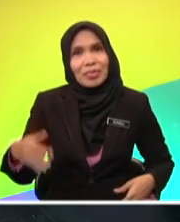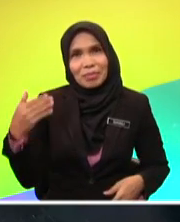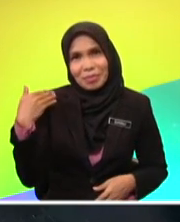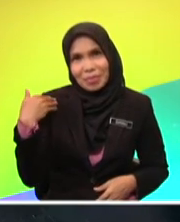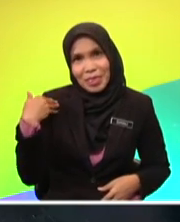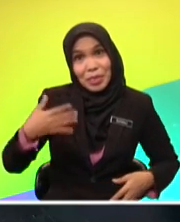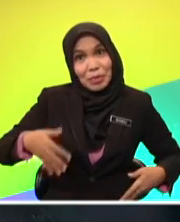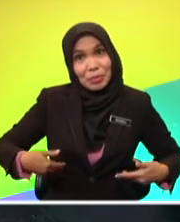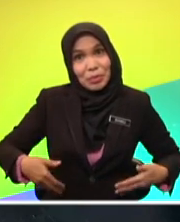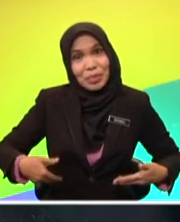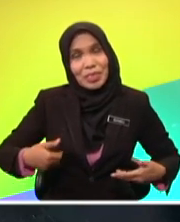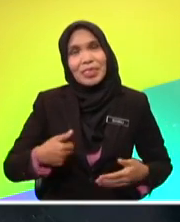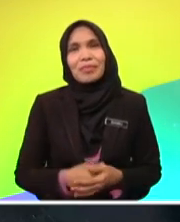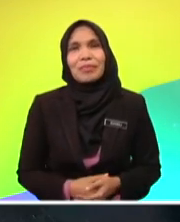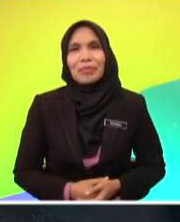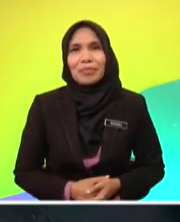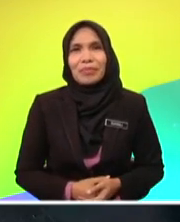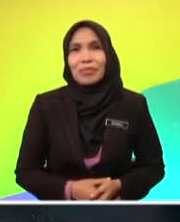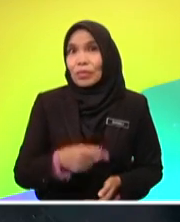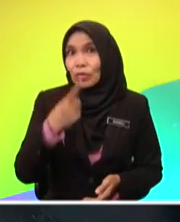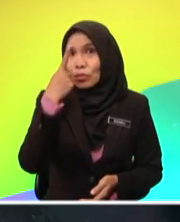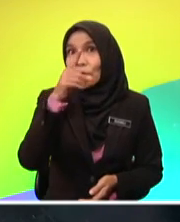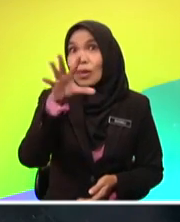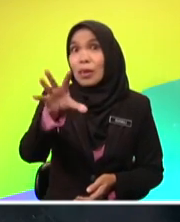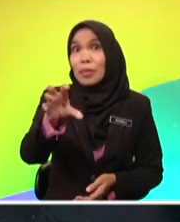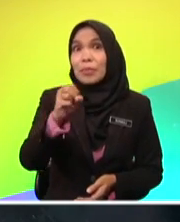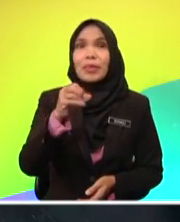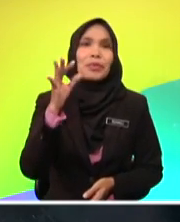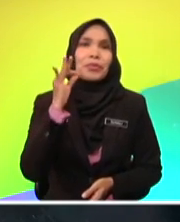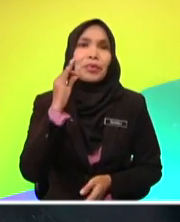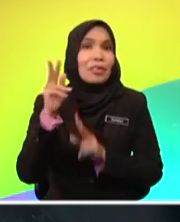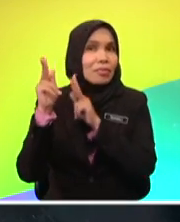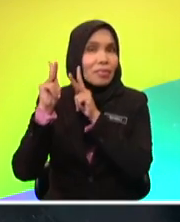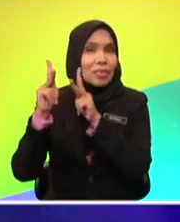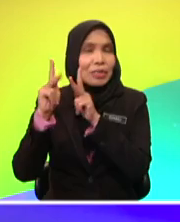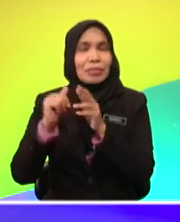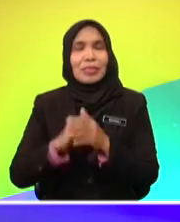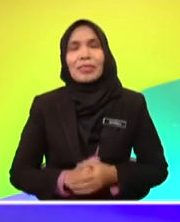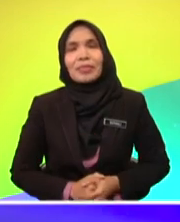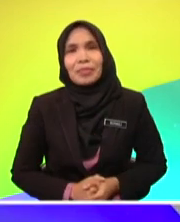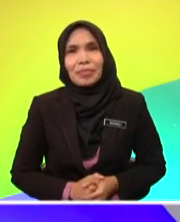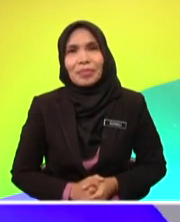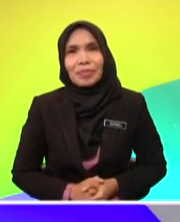Biasanya kita gunakan monyet untuk petik kelapa. Betul. Yang pokok-pokok tinggi kan. Kita betul. Tak perlu panjatkan.